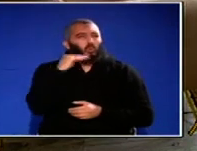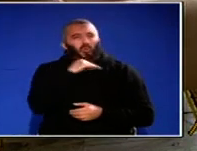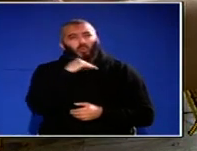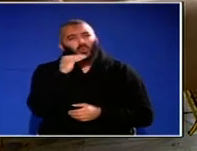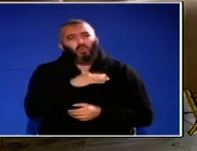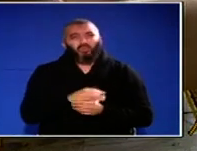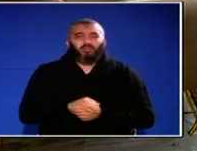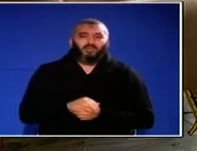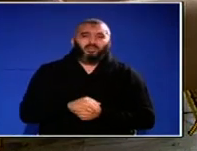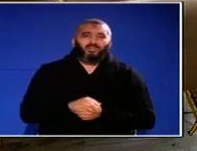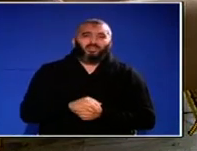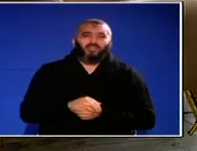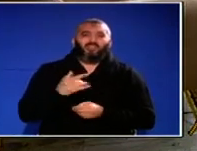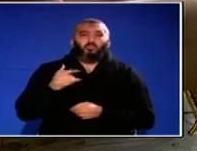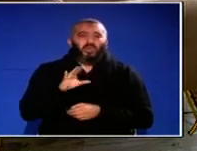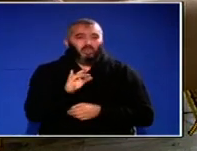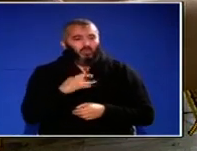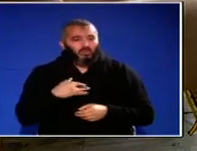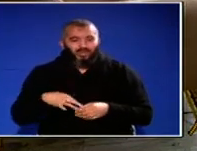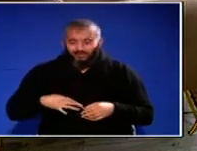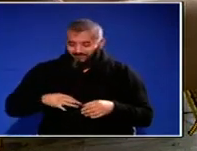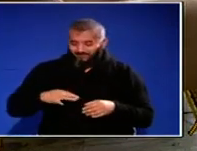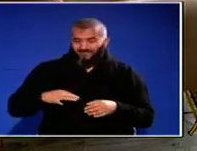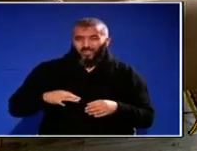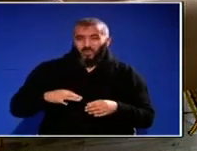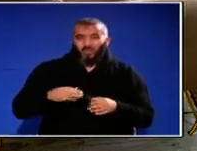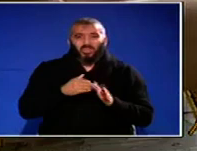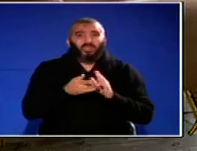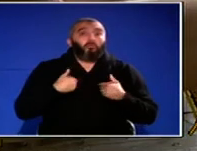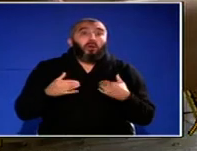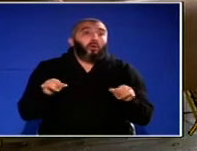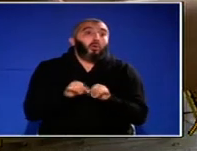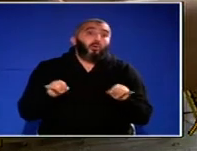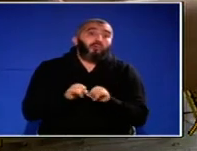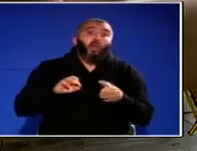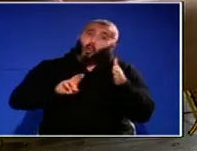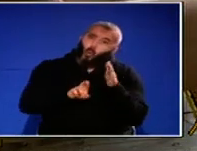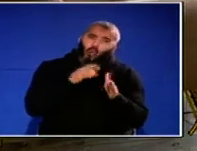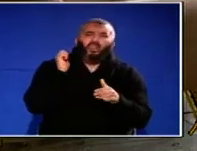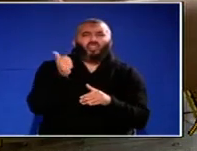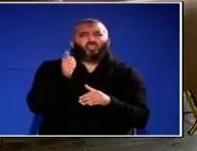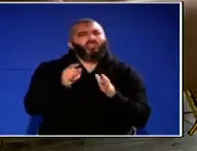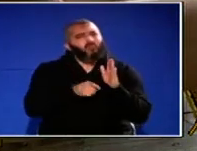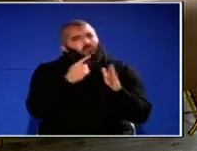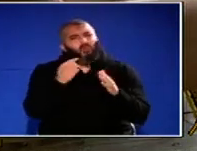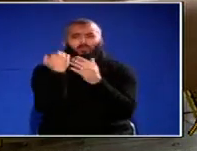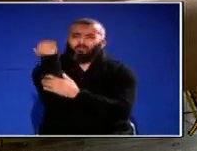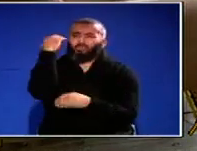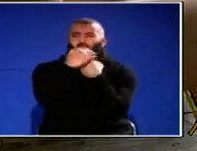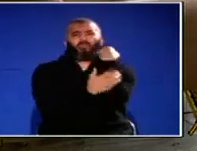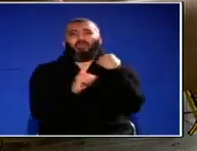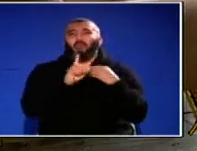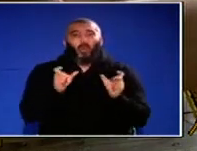يعني ساعه بنادم يقيس روحه هكذا يقدر يعاود ردو ديريكت ولا ما يعاودش ولا هذا ما كان. عدم التحكم يعني هل